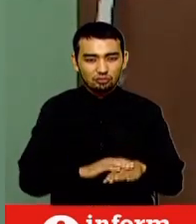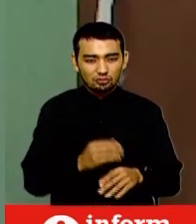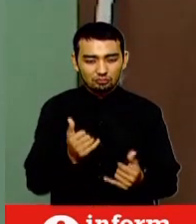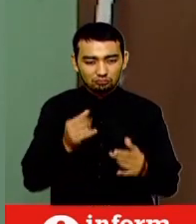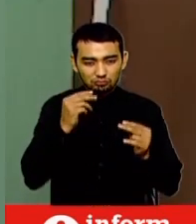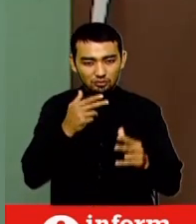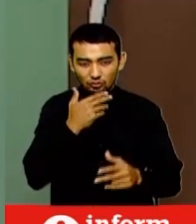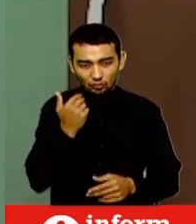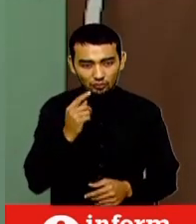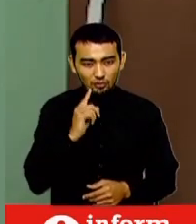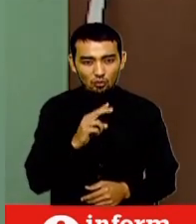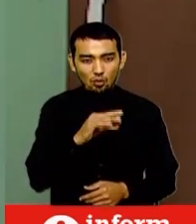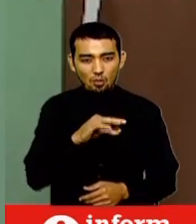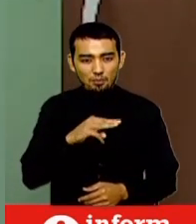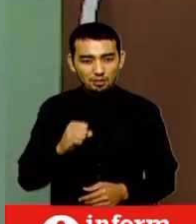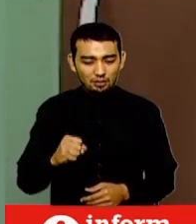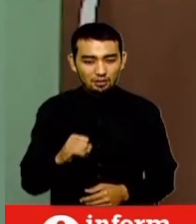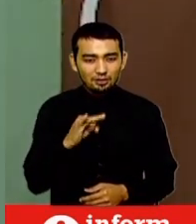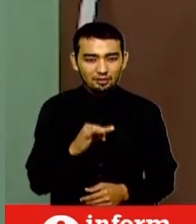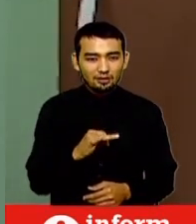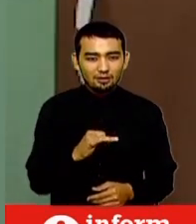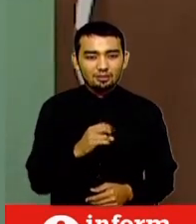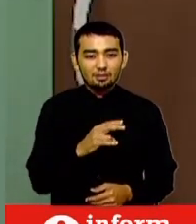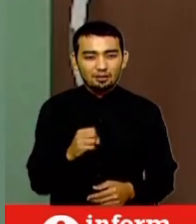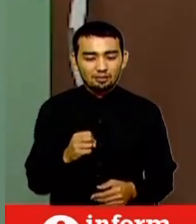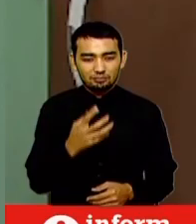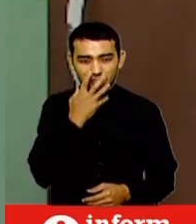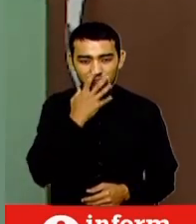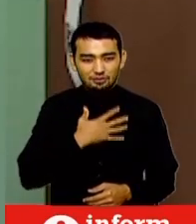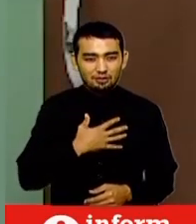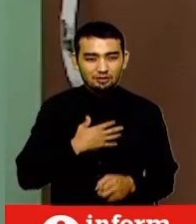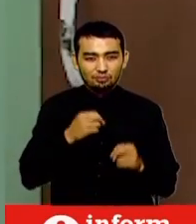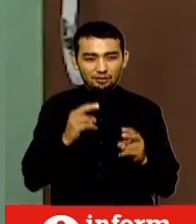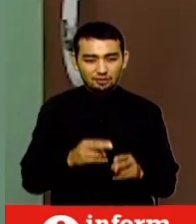Пациент в коме, находится на искусственной вентиляции легких.